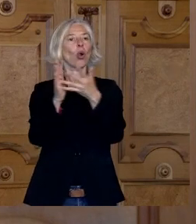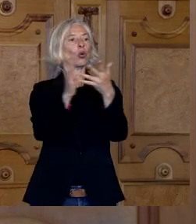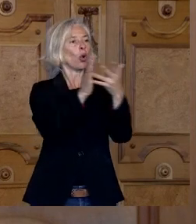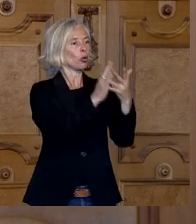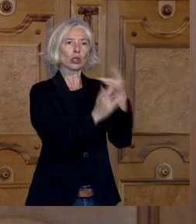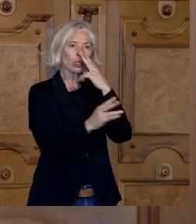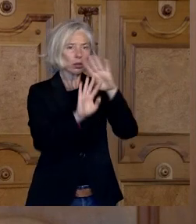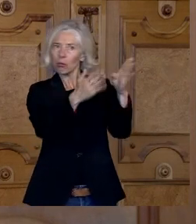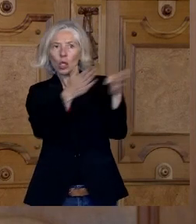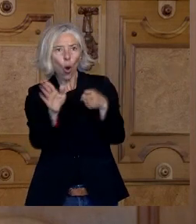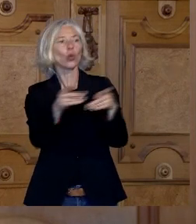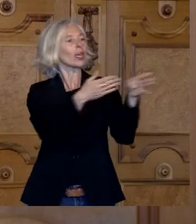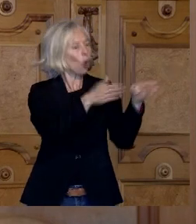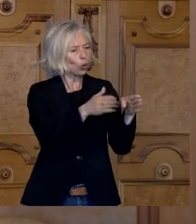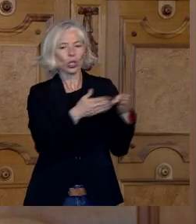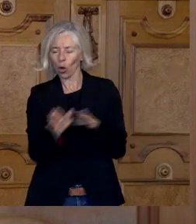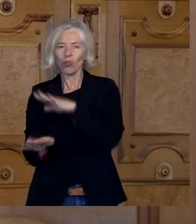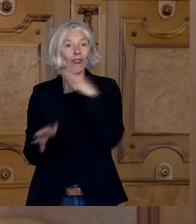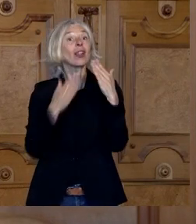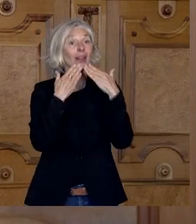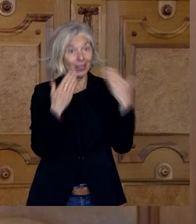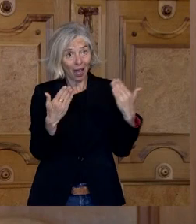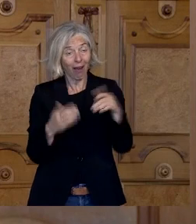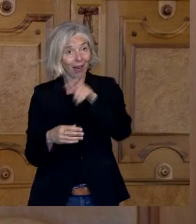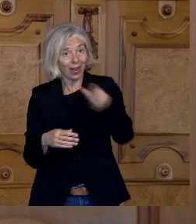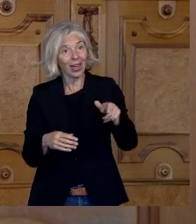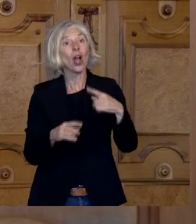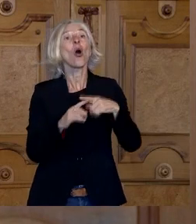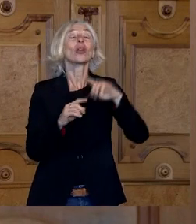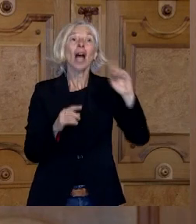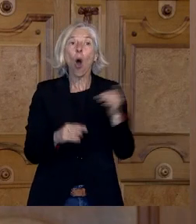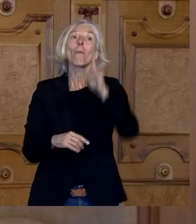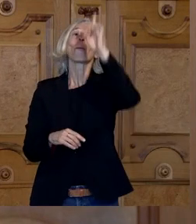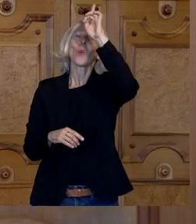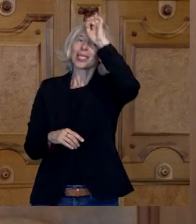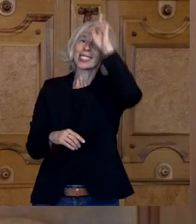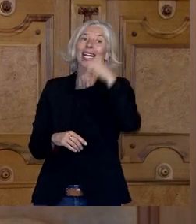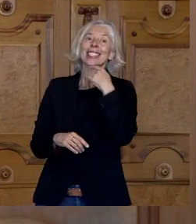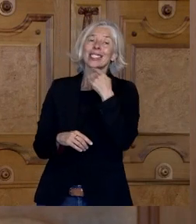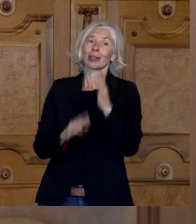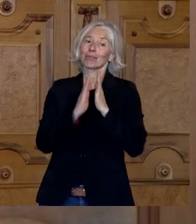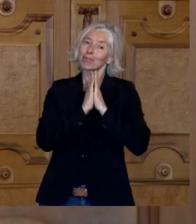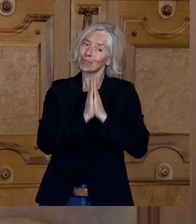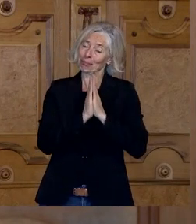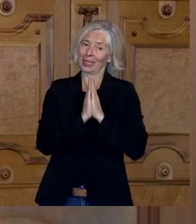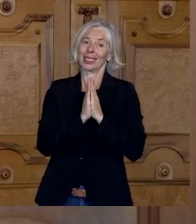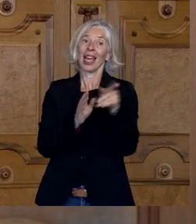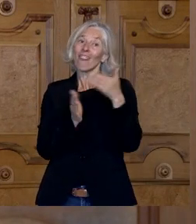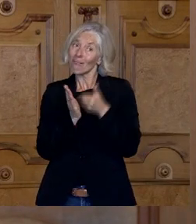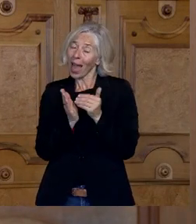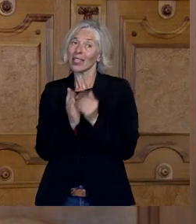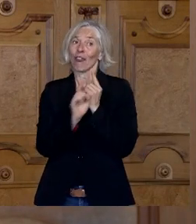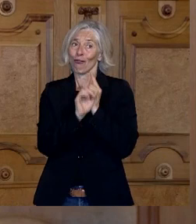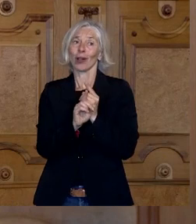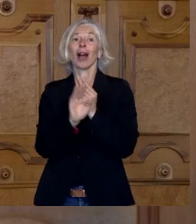umgehen. Ausdrücklich möchte ich aber auch die Bitte der Polizei und meines Ordnungsdienstes weitergeben: Bitte halten Sie sich weiter an das